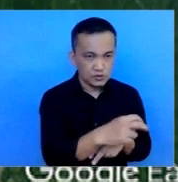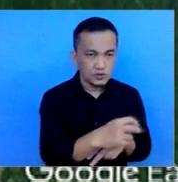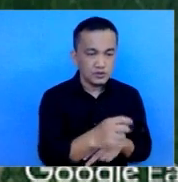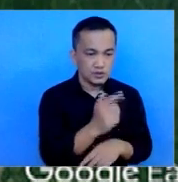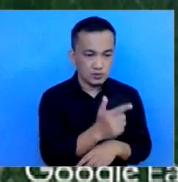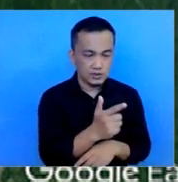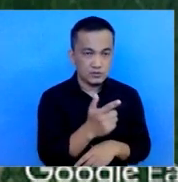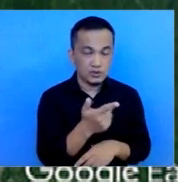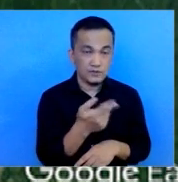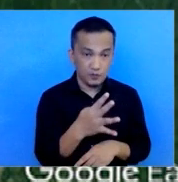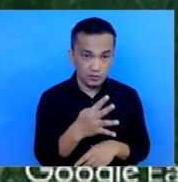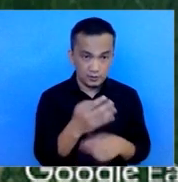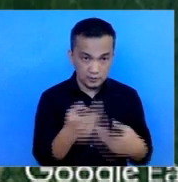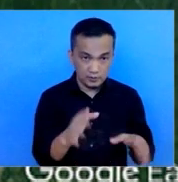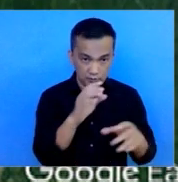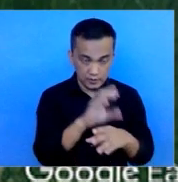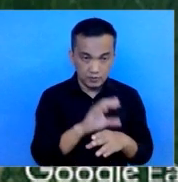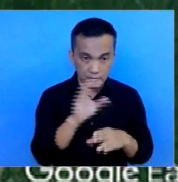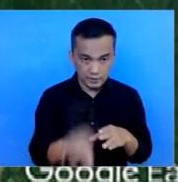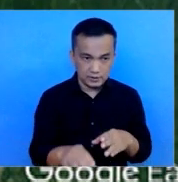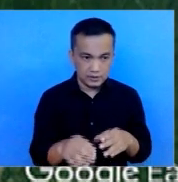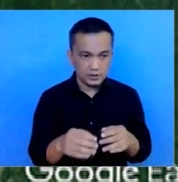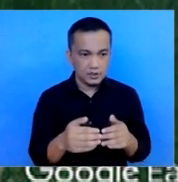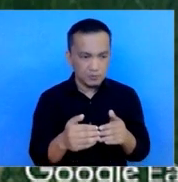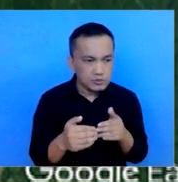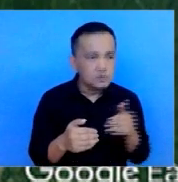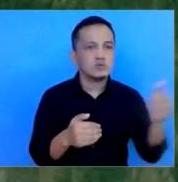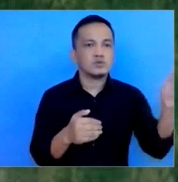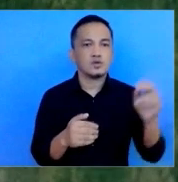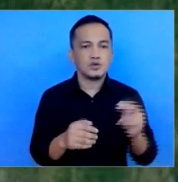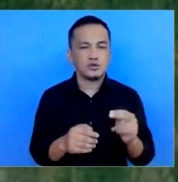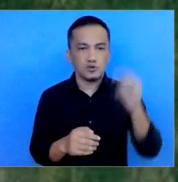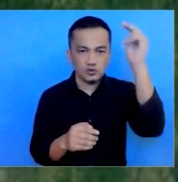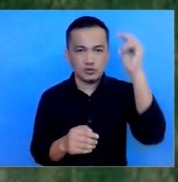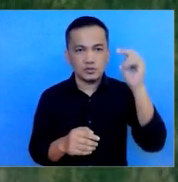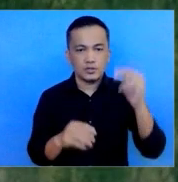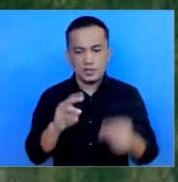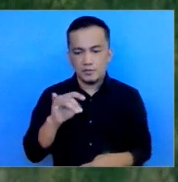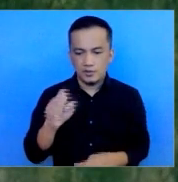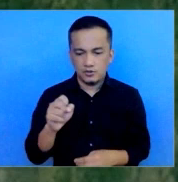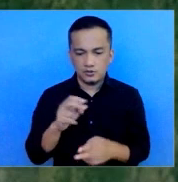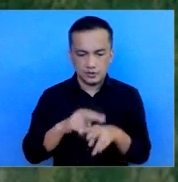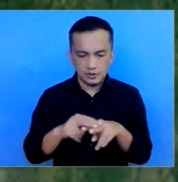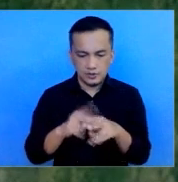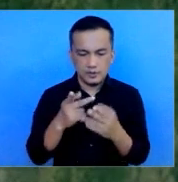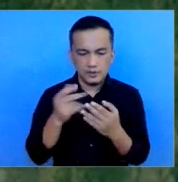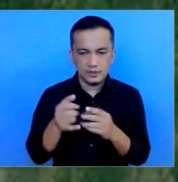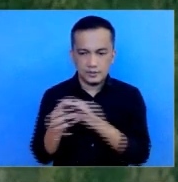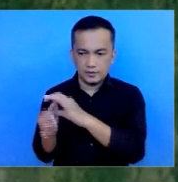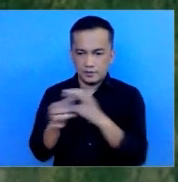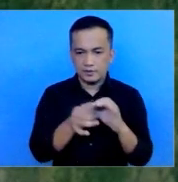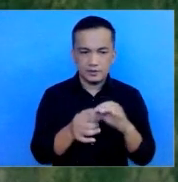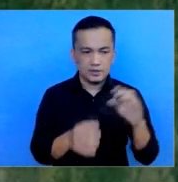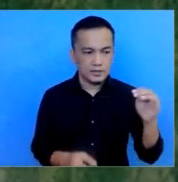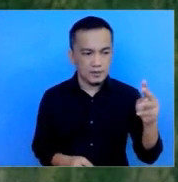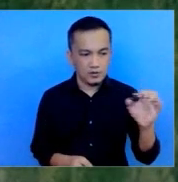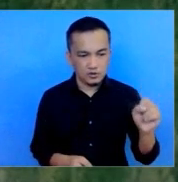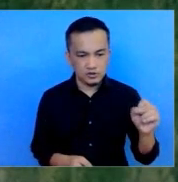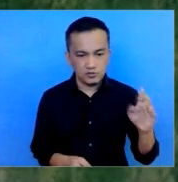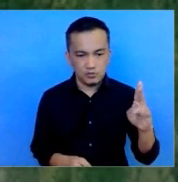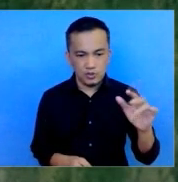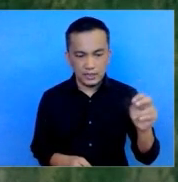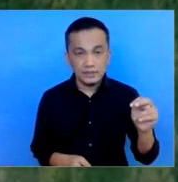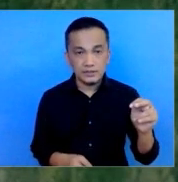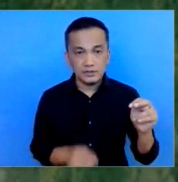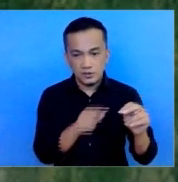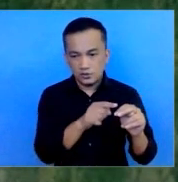2024, nakatakda pa itong i-extend pa norte na tinatawag na Malolos-Clark Railway Project na naglulugtong nga mula Malolos-Bulacan hanggang sa